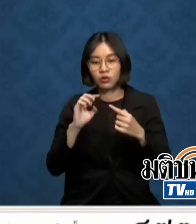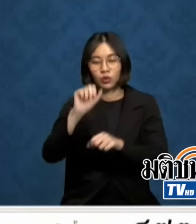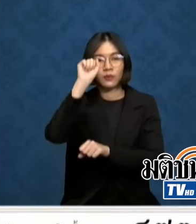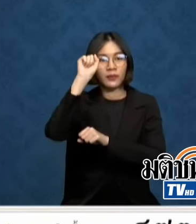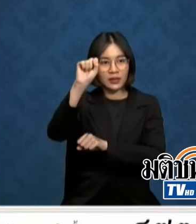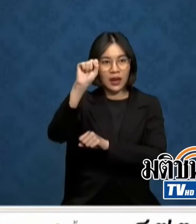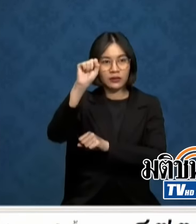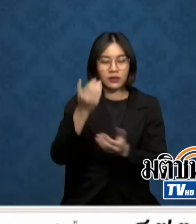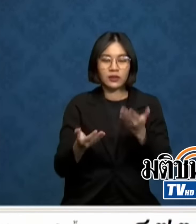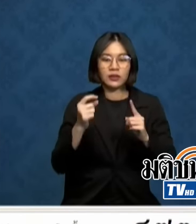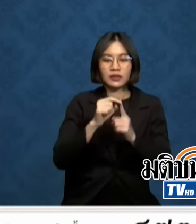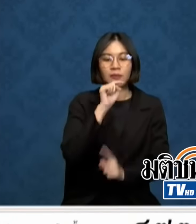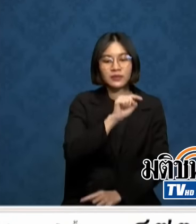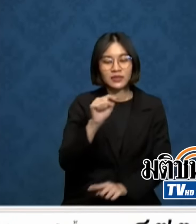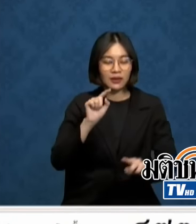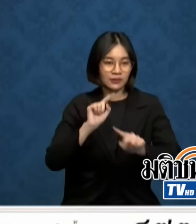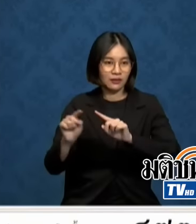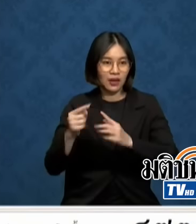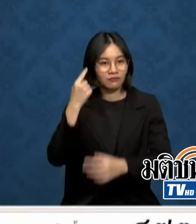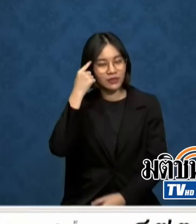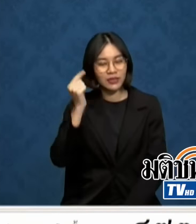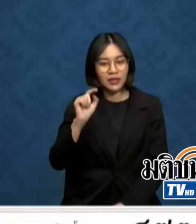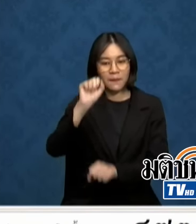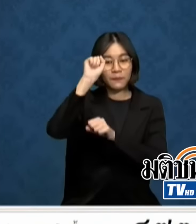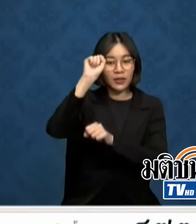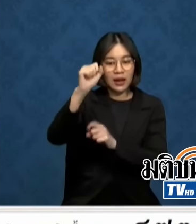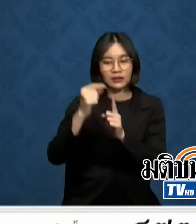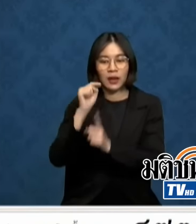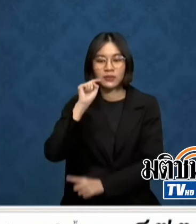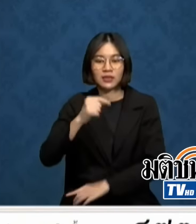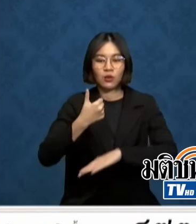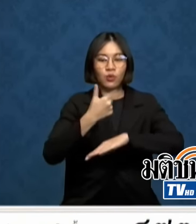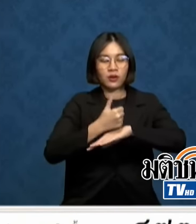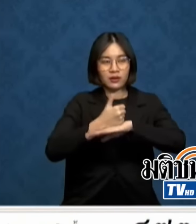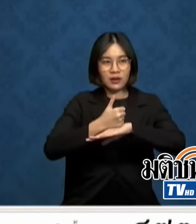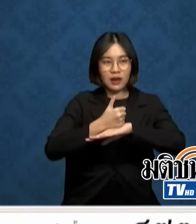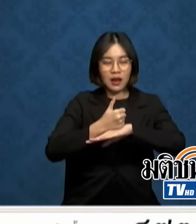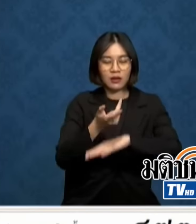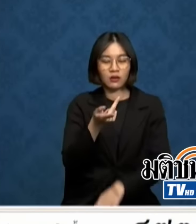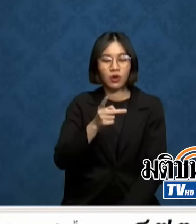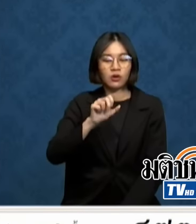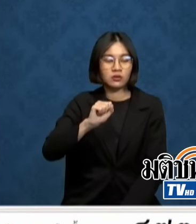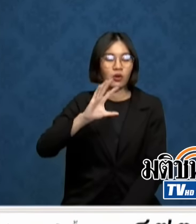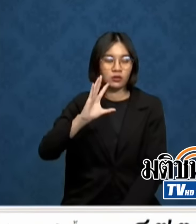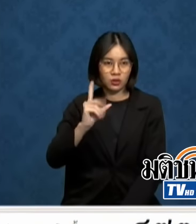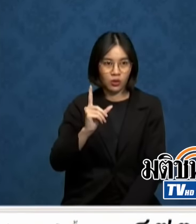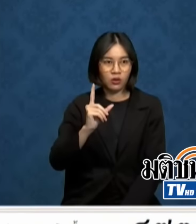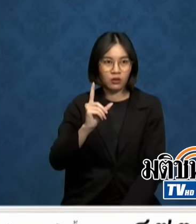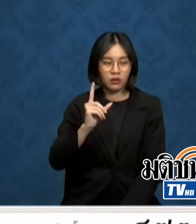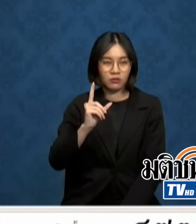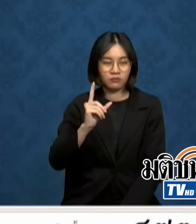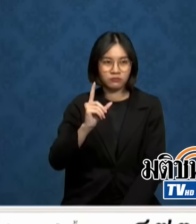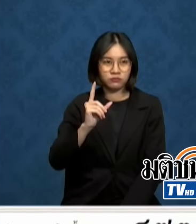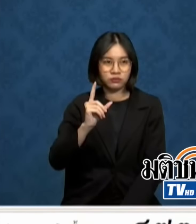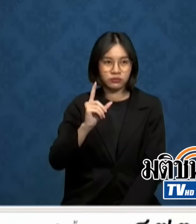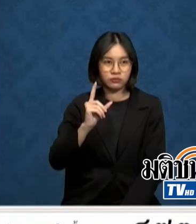ประกาศหรือว่าคำสั่งต่างๆเห็นว่าประกาศและคำสั่งหัวหน้าคณะรักษาความสงบแห่งชาติหรือหัว